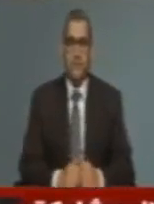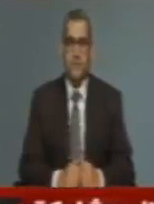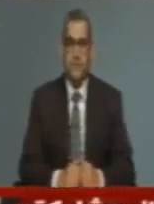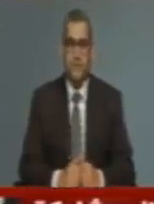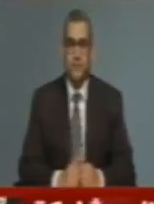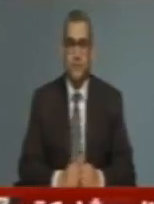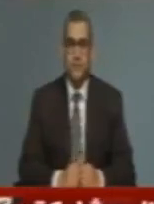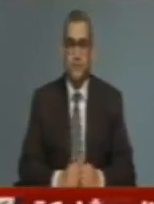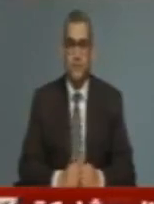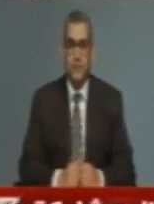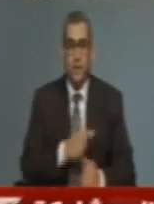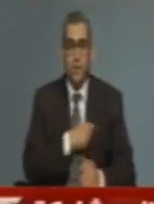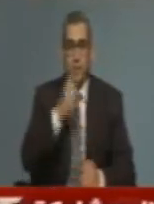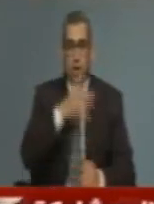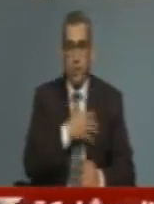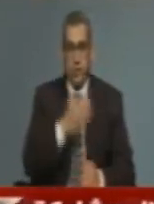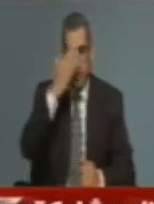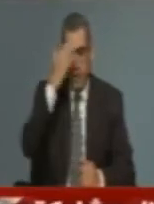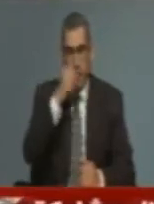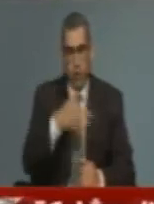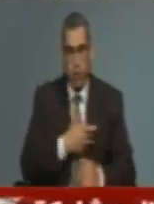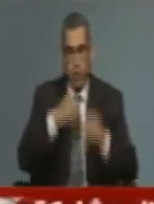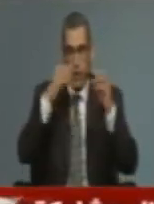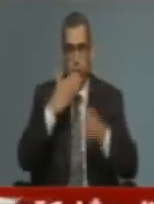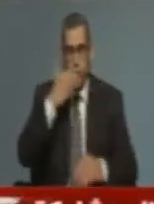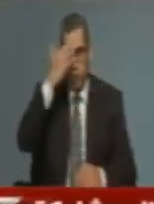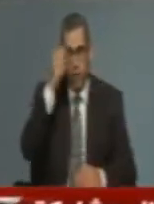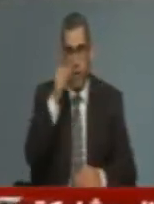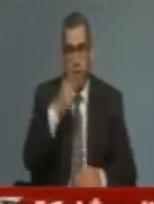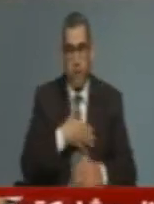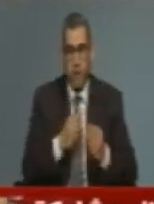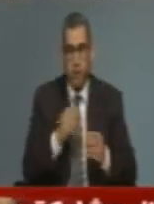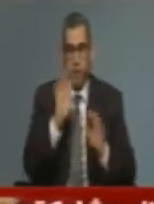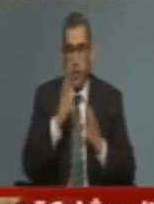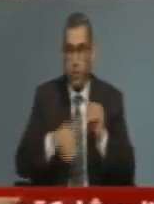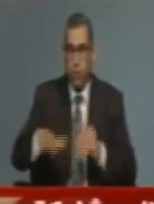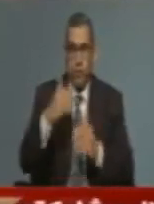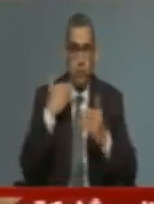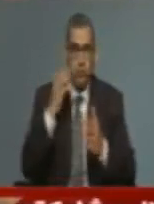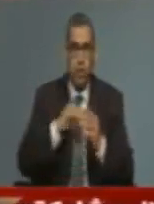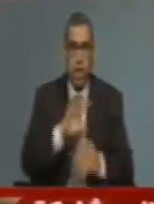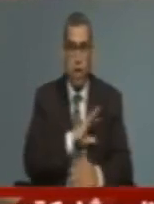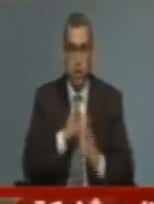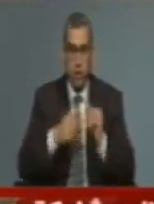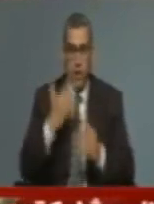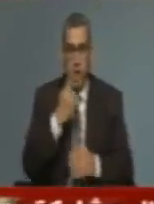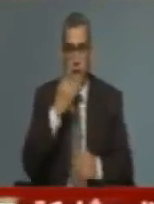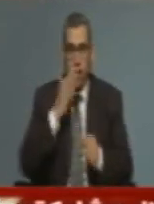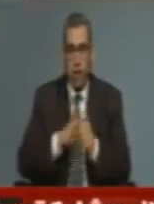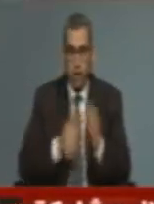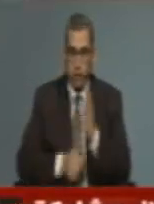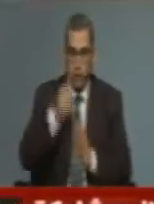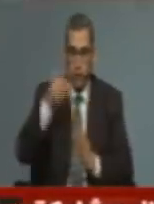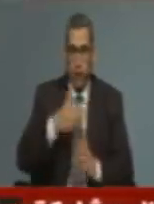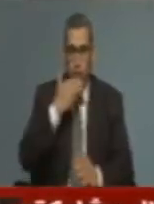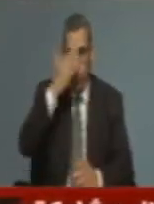بسم الله الرحمن الرحيم، السلام عليكم ورحمه الله وبركاته. كل سنه وانت طيب يا ريس، والشعب المصري العظيم والجيش المصري بمناسبه العاشر من رمضان. كل سنه وانت طيب.